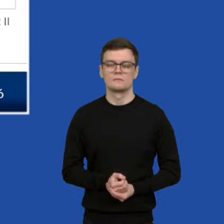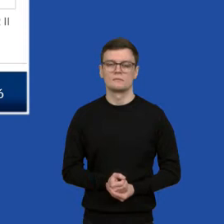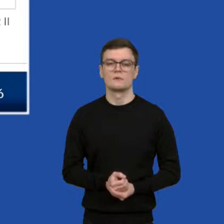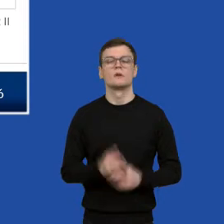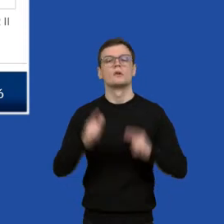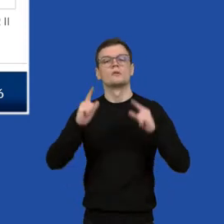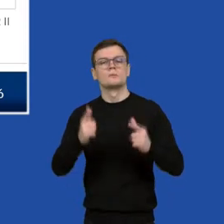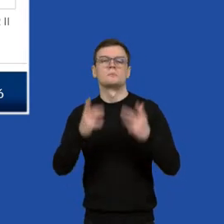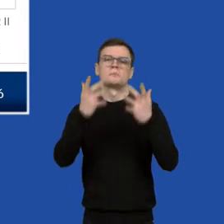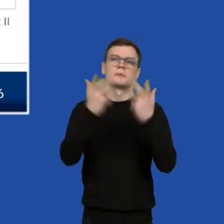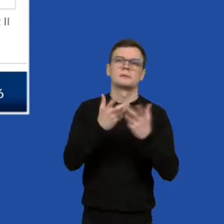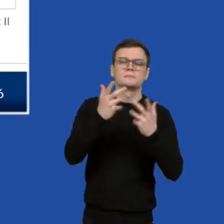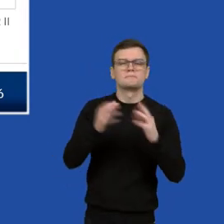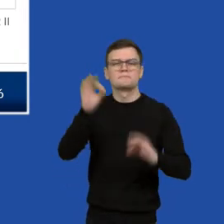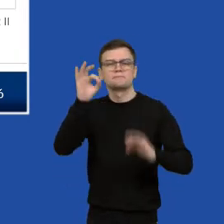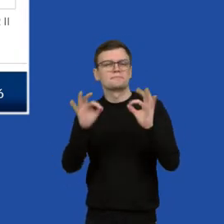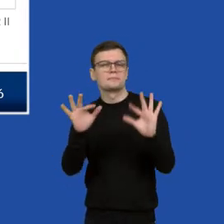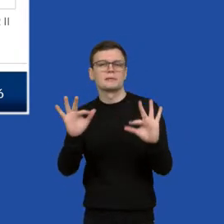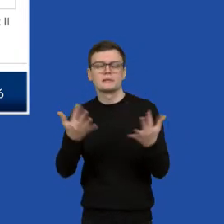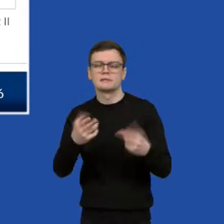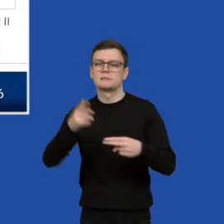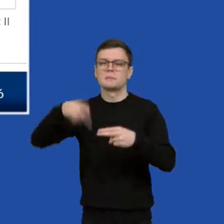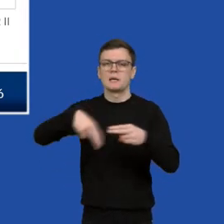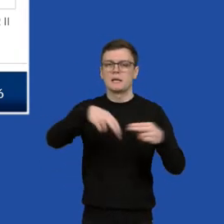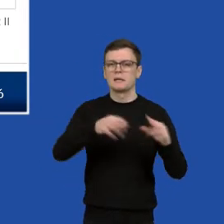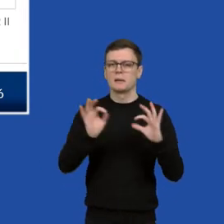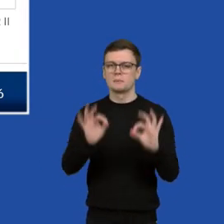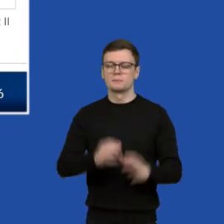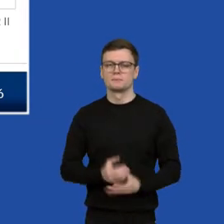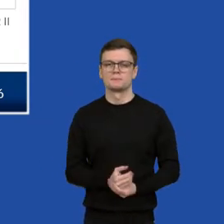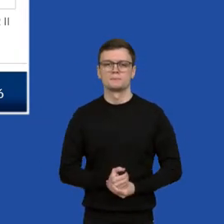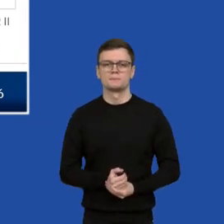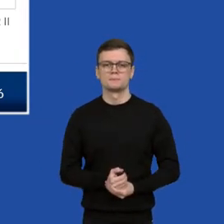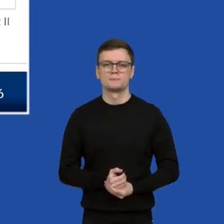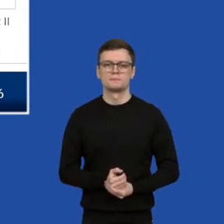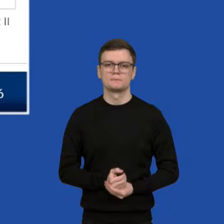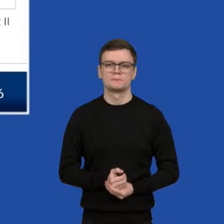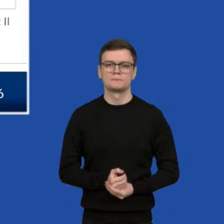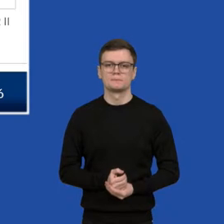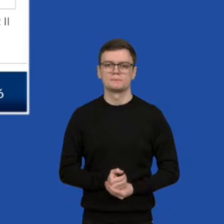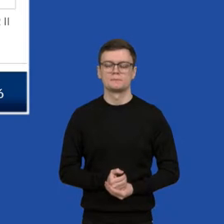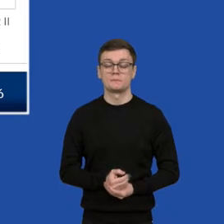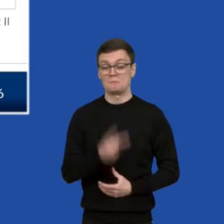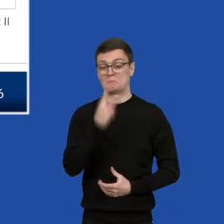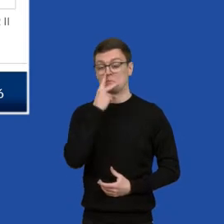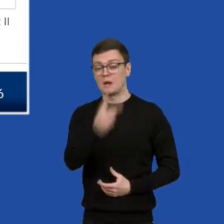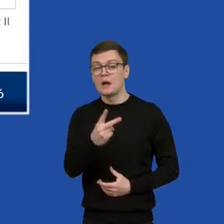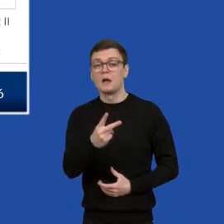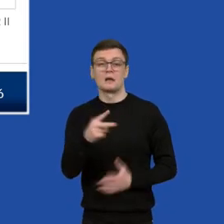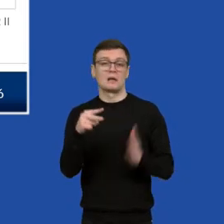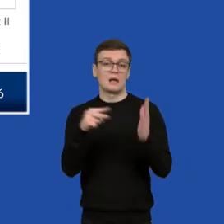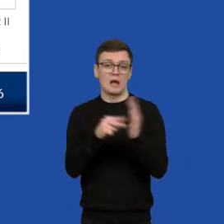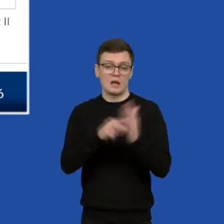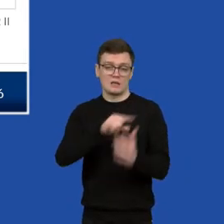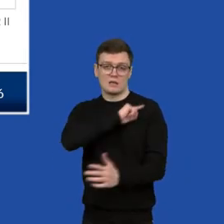kokios prognozės verčia imtis tam tikrų sprendimų, tai atsižvelgiant į aukštas energijos kainas,